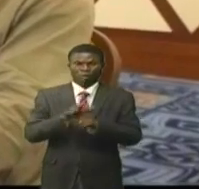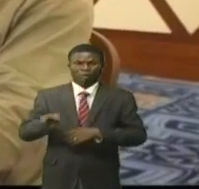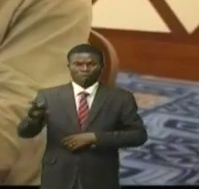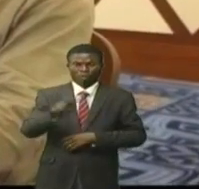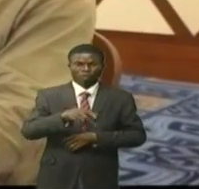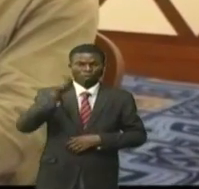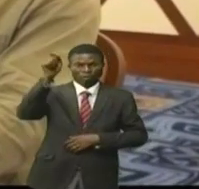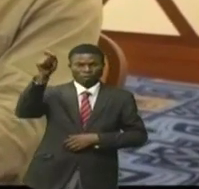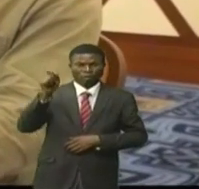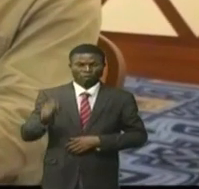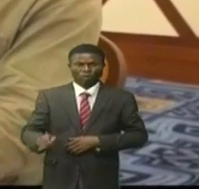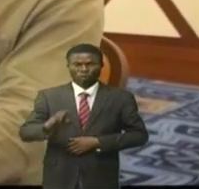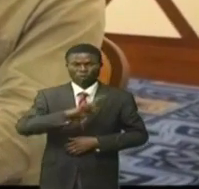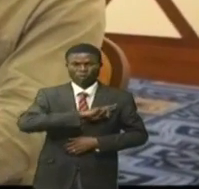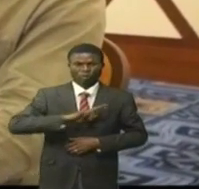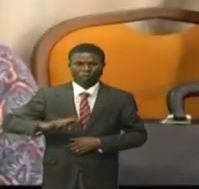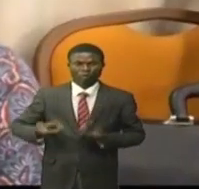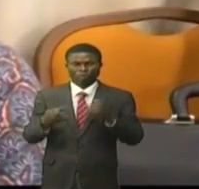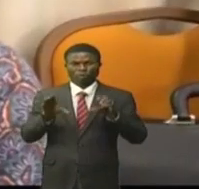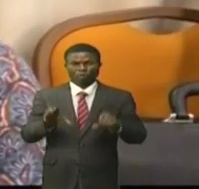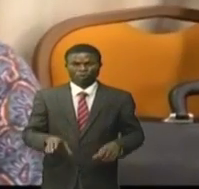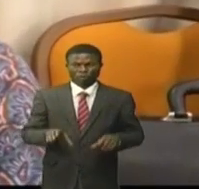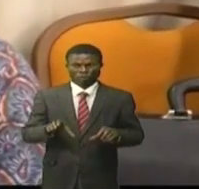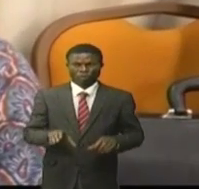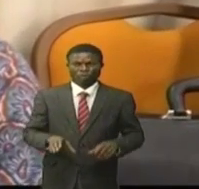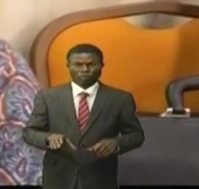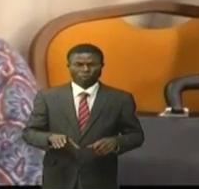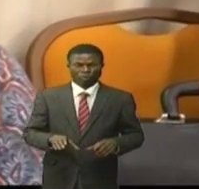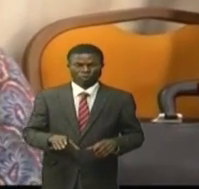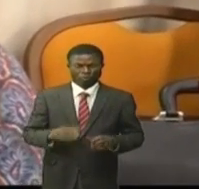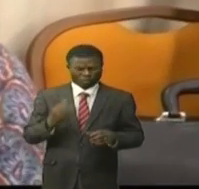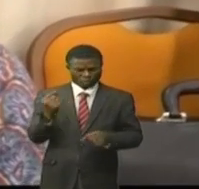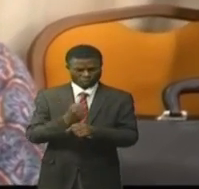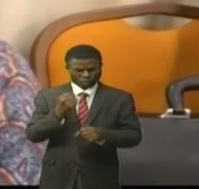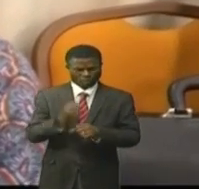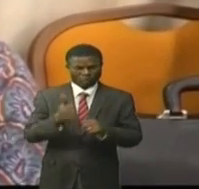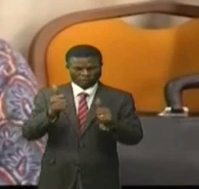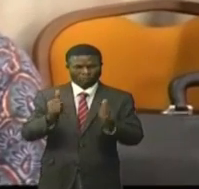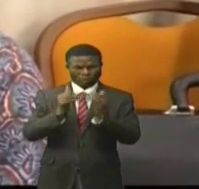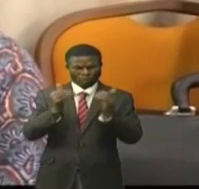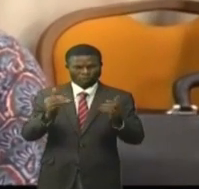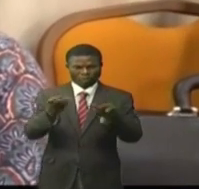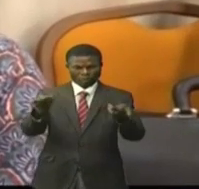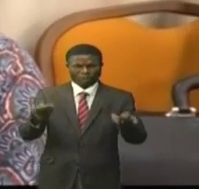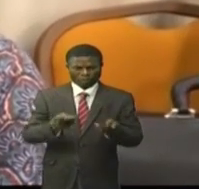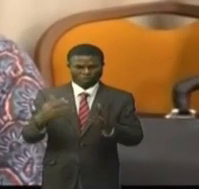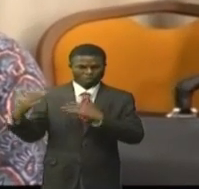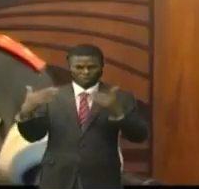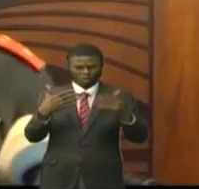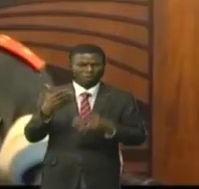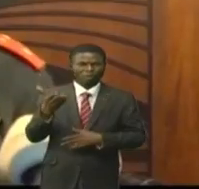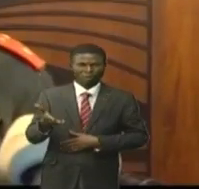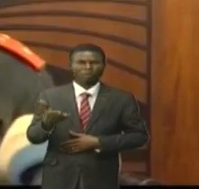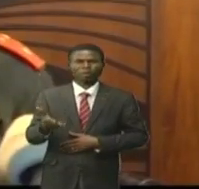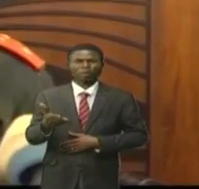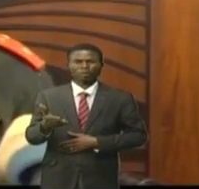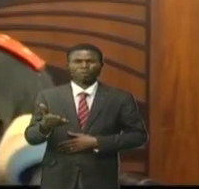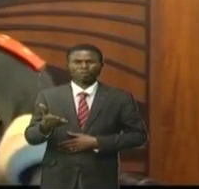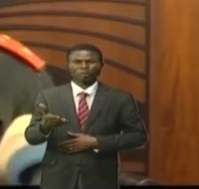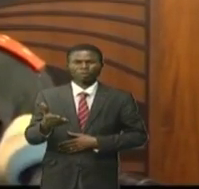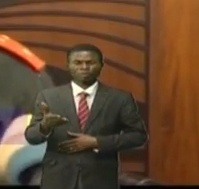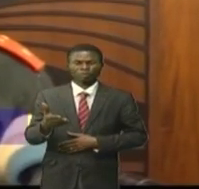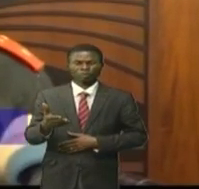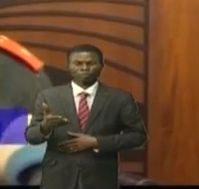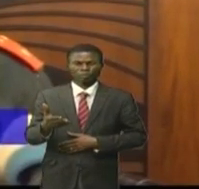les forces loyalistes se comportent très bien sur le terrain des opérations et